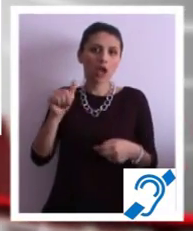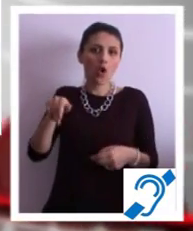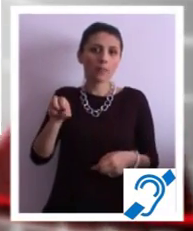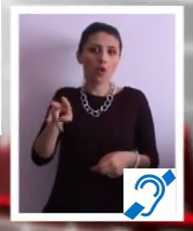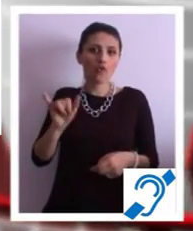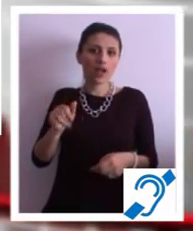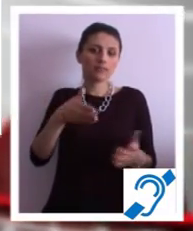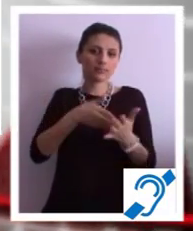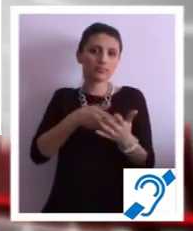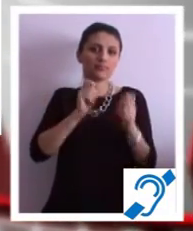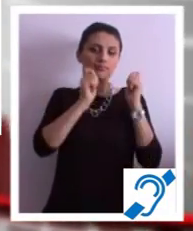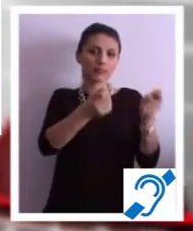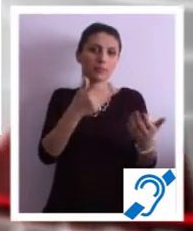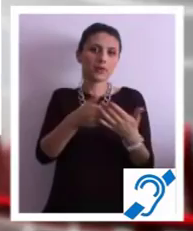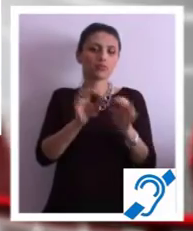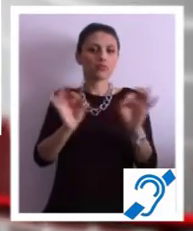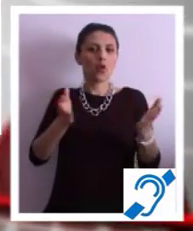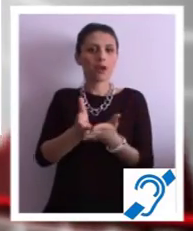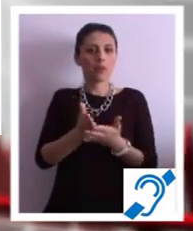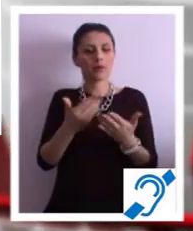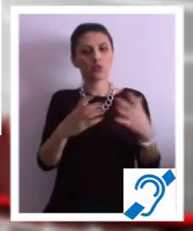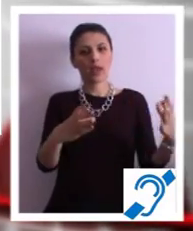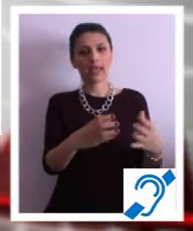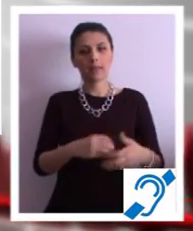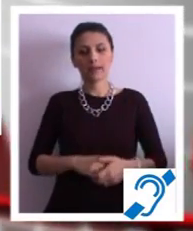meci alături de alte oficialități locale și nu numai.